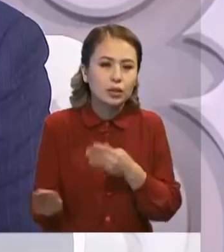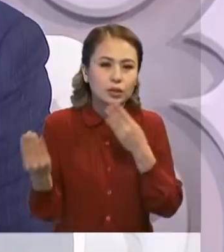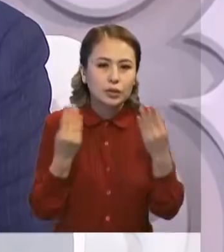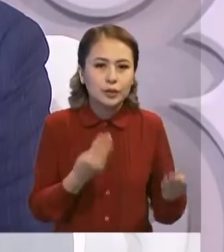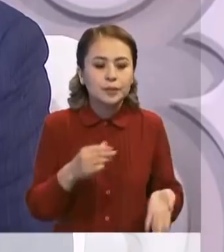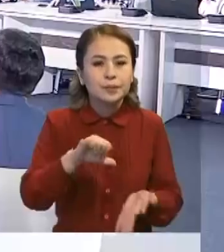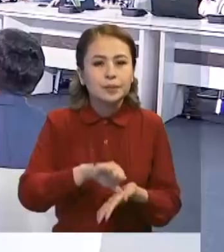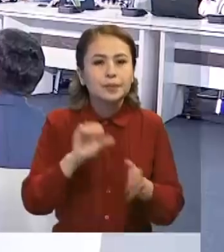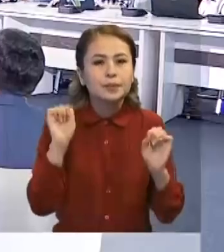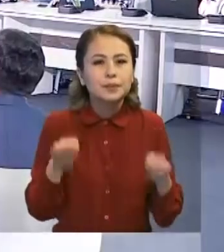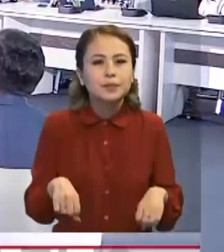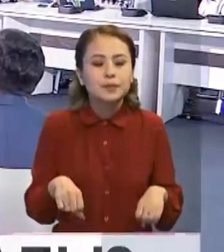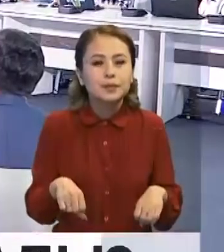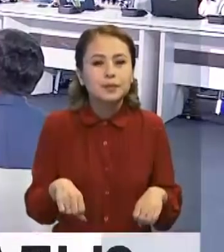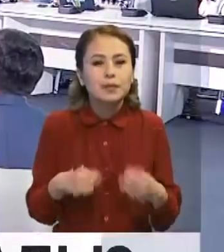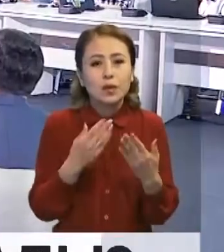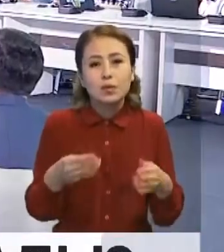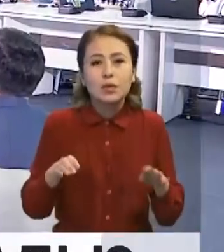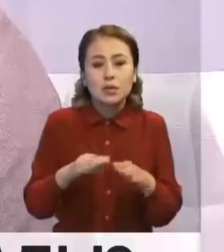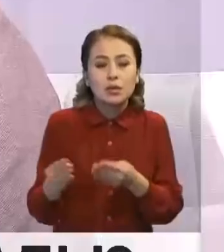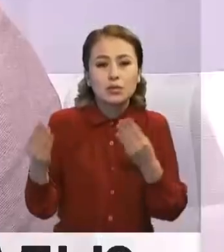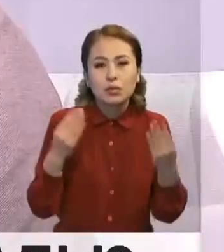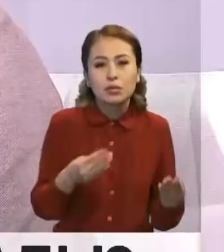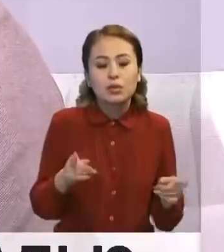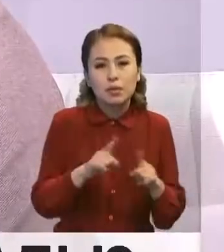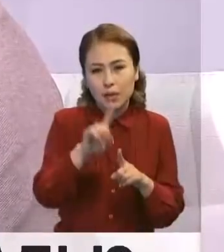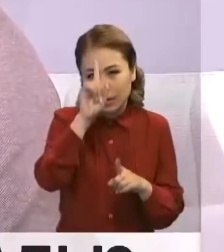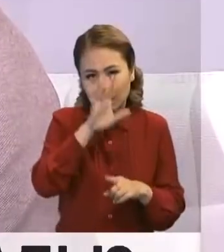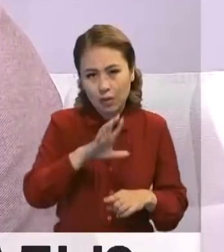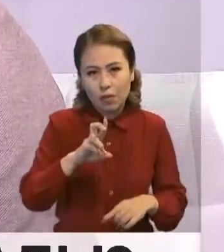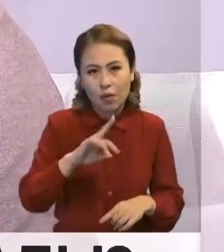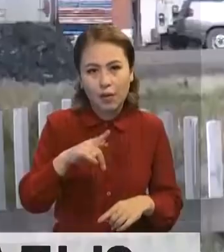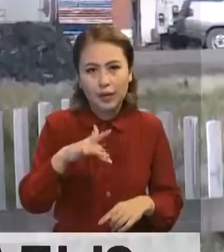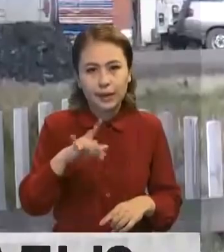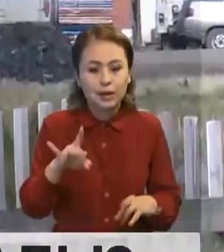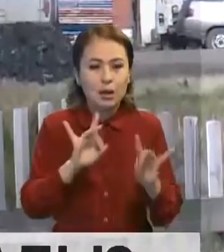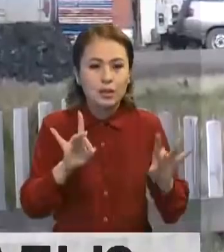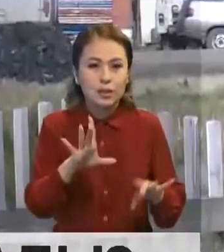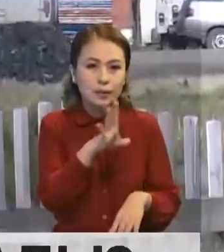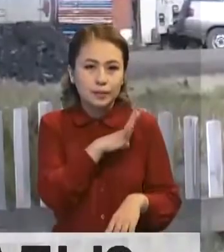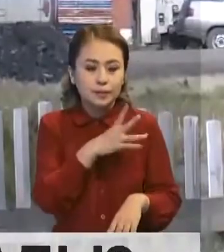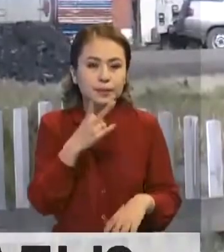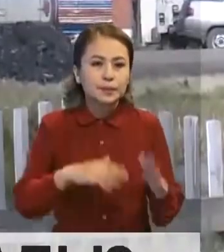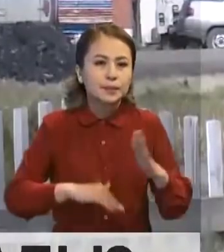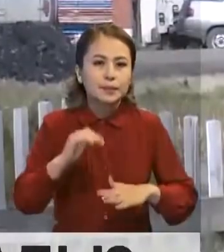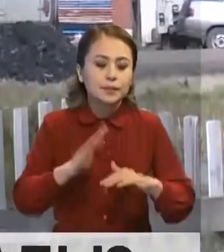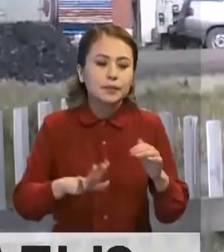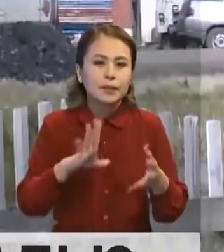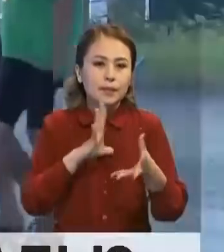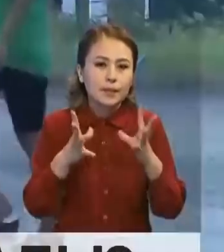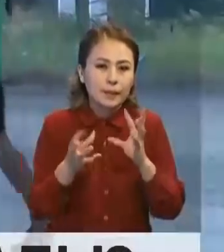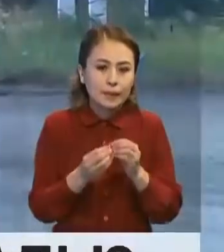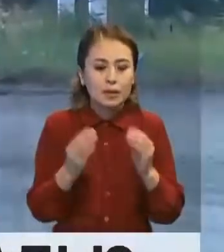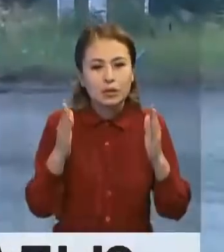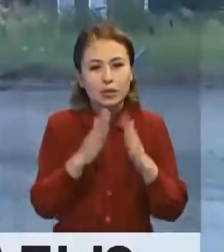қатысуға мүмкіндіктер бар. Осындай ұсыныстың бірін танымал блогер Дәулет Мұқаев айтқан. Ол екі қолға бір күрек таппай,